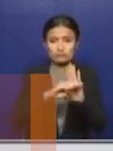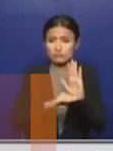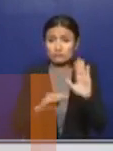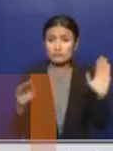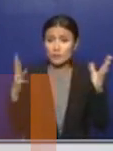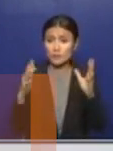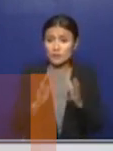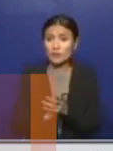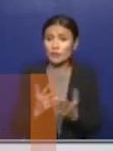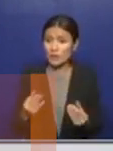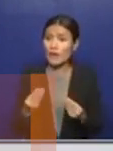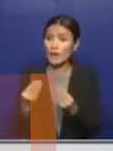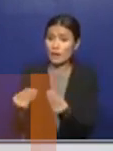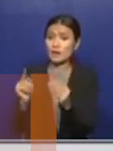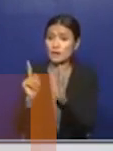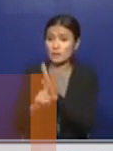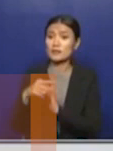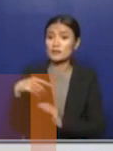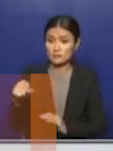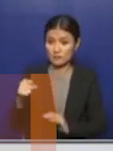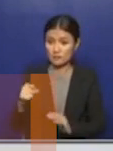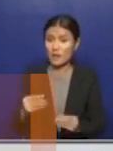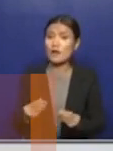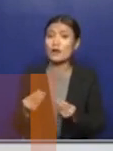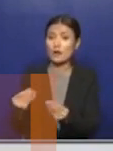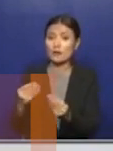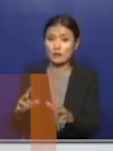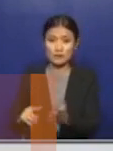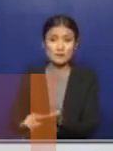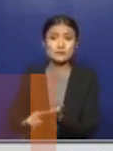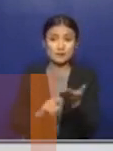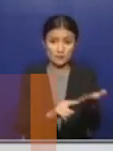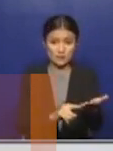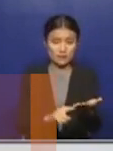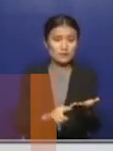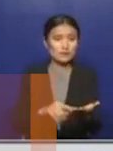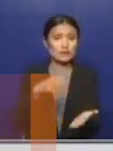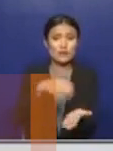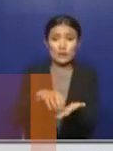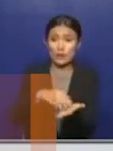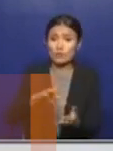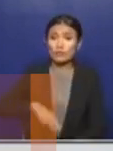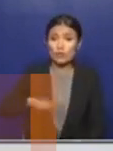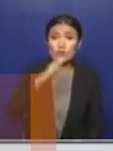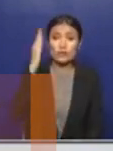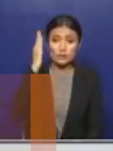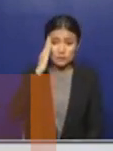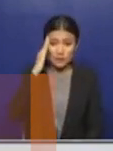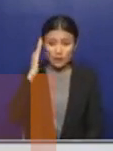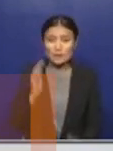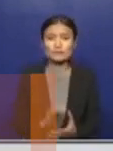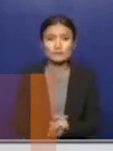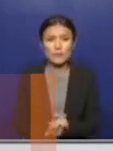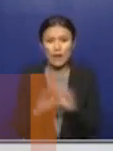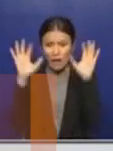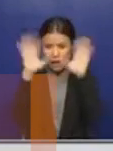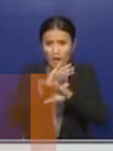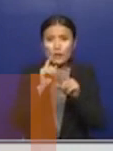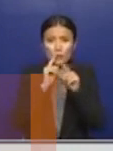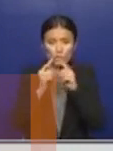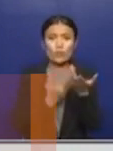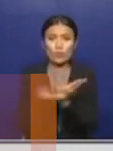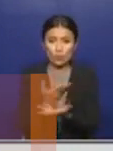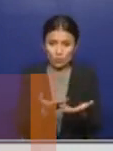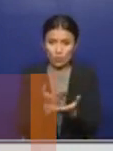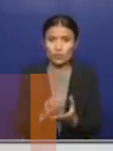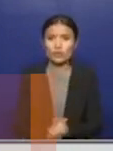อนุญาตท่าน10นาทีให้ท่านนำเรื่องนี้เสนอสภาผู้แทนรับทราบโดยการลักษณะคล้ายๆกันหาลือเชิญครับ ผมอย่